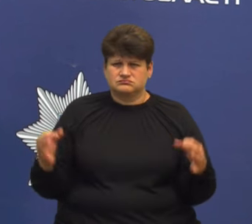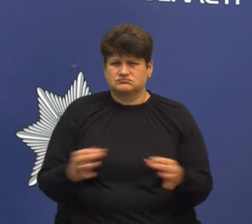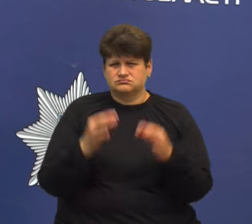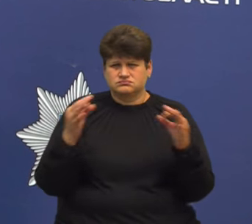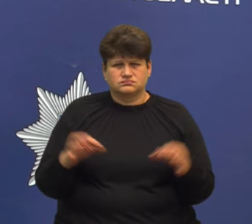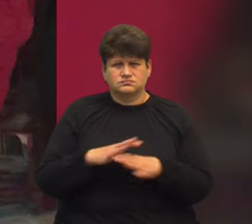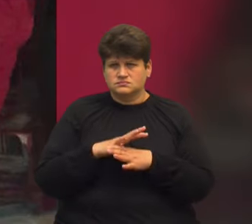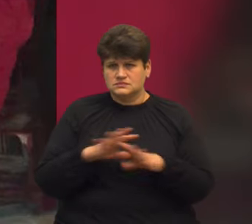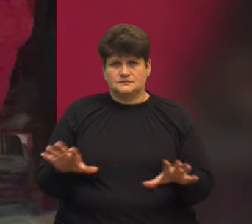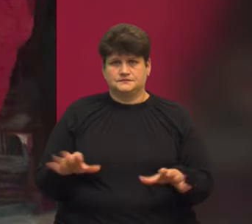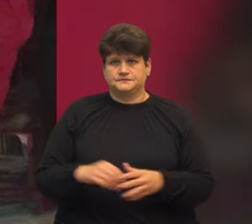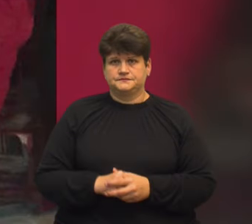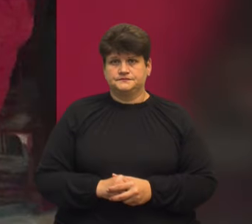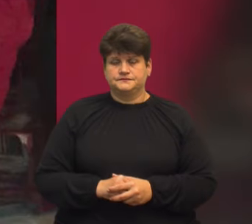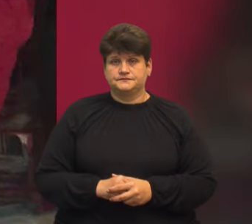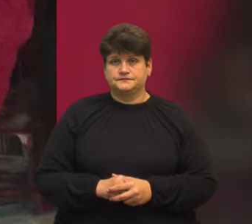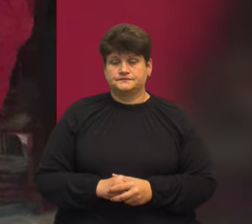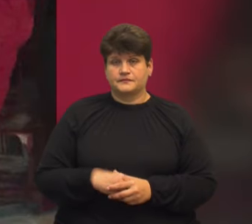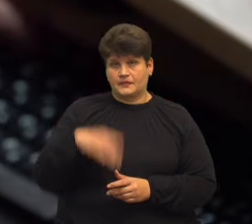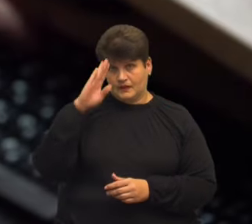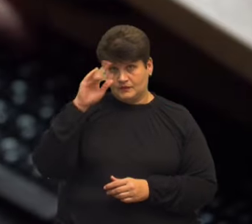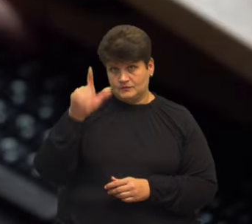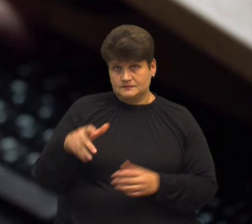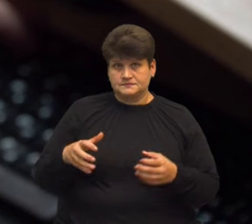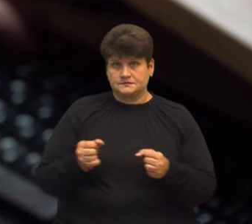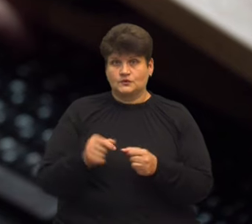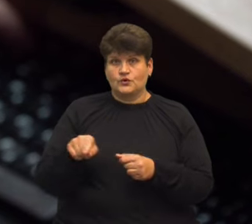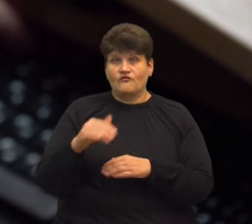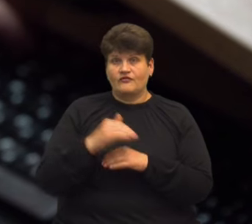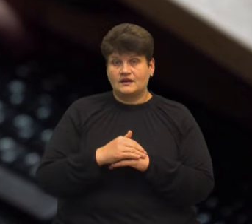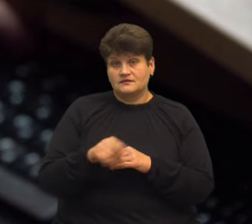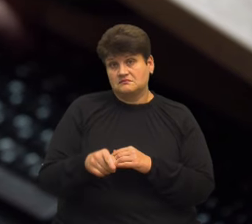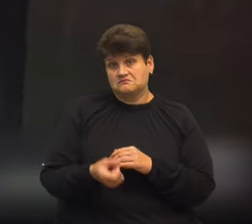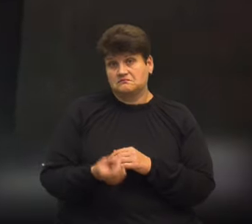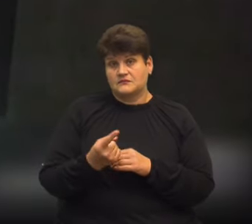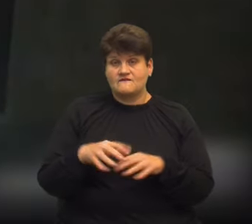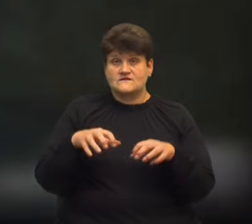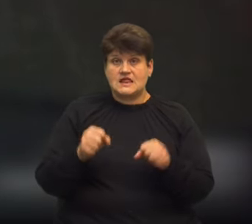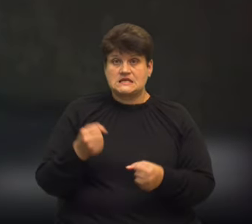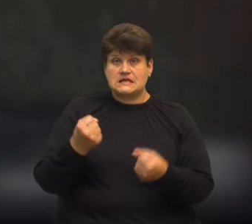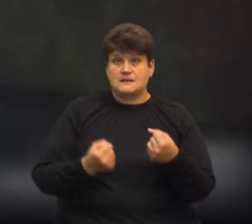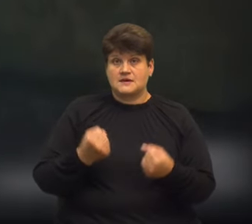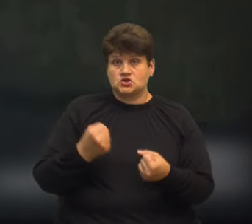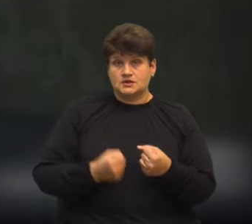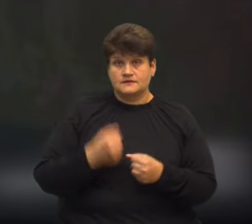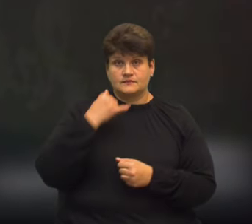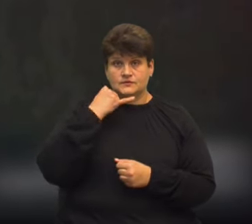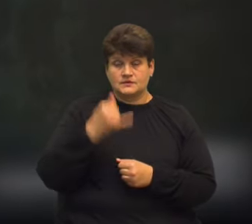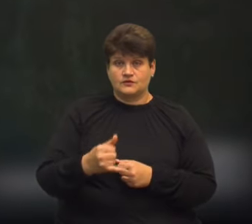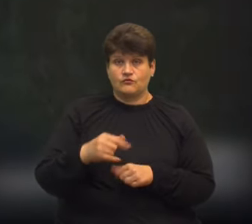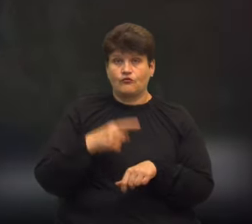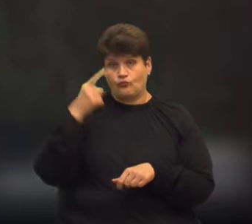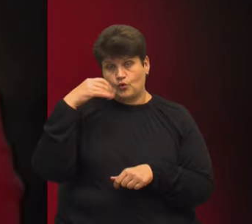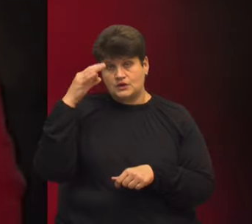події виявлено не було. Підозрюваного затримали того ж вечора. Ним виявився власник машини. Він зателефонував до поліції з